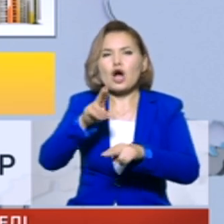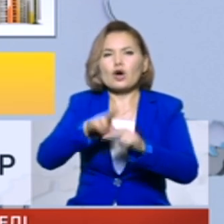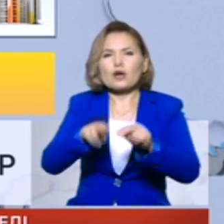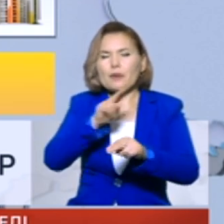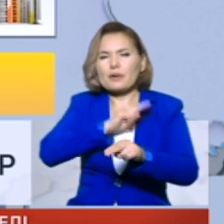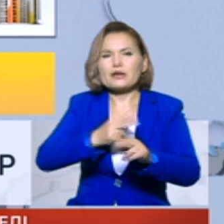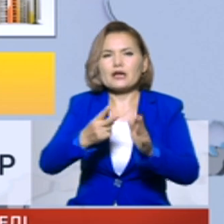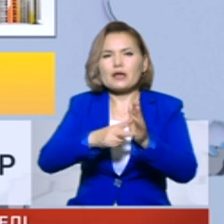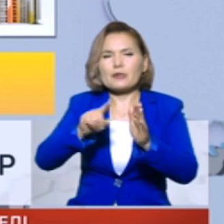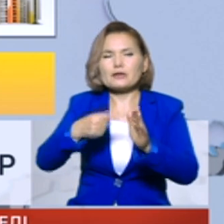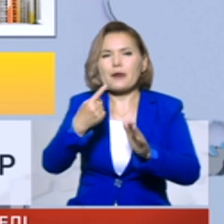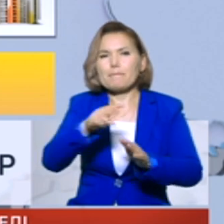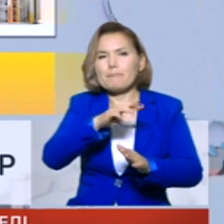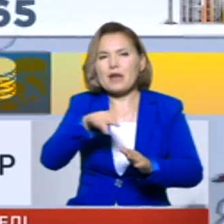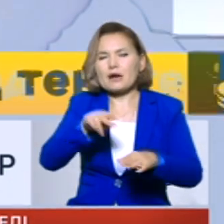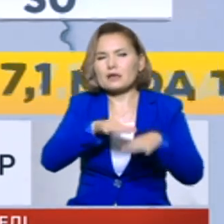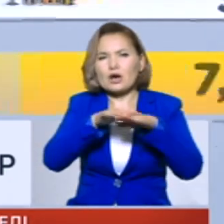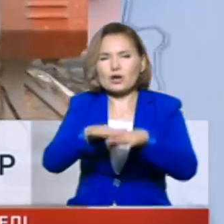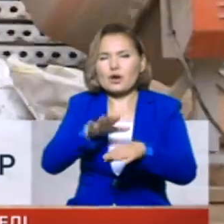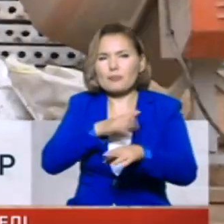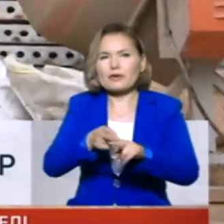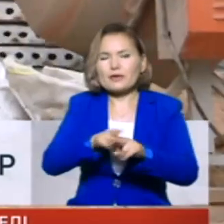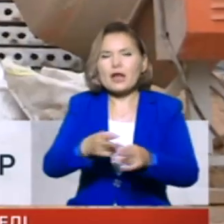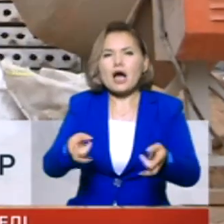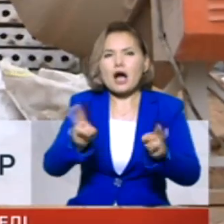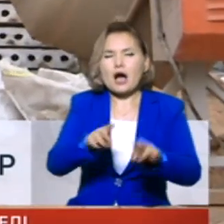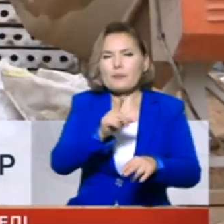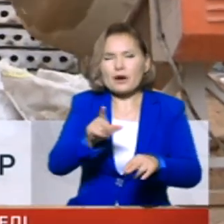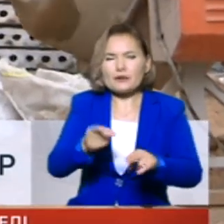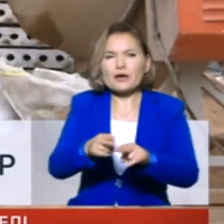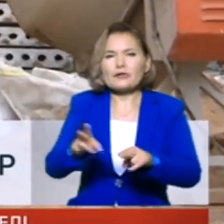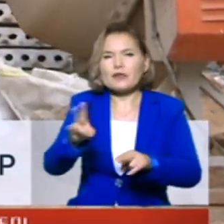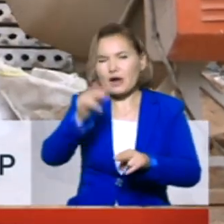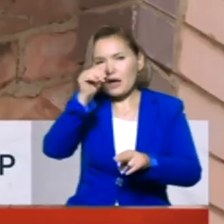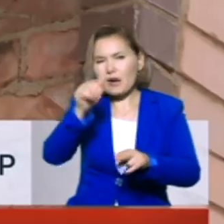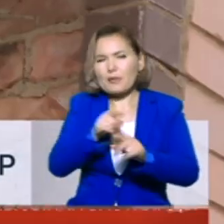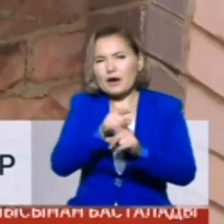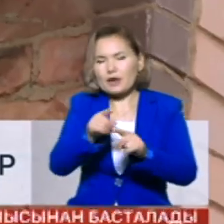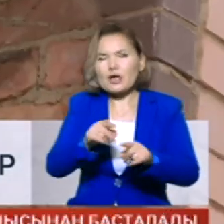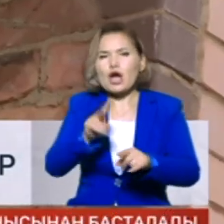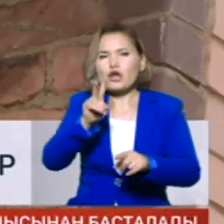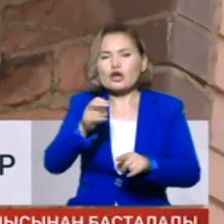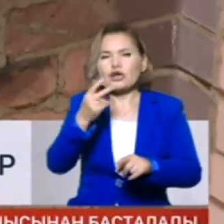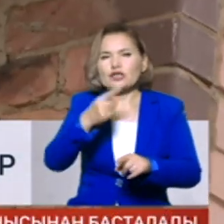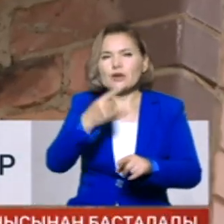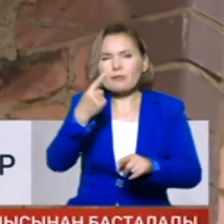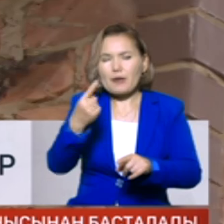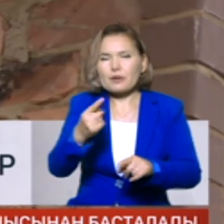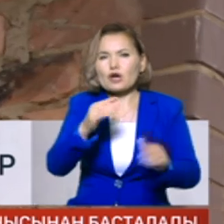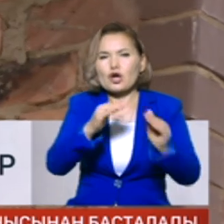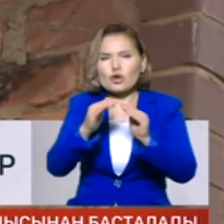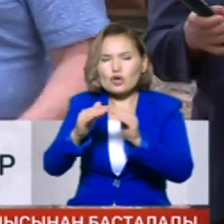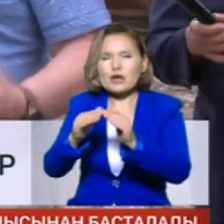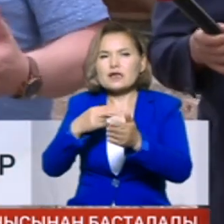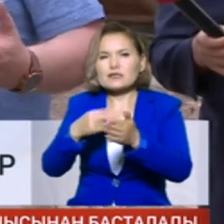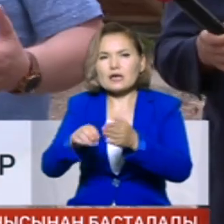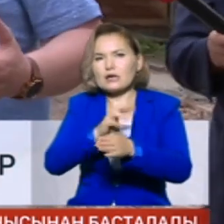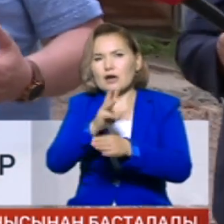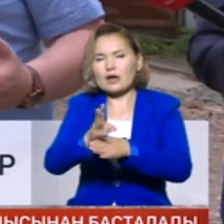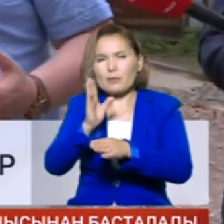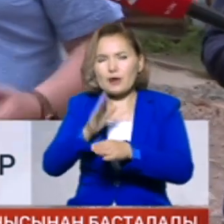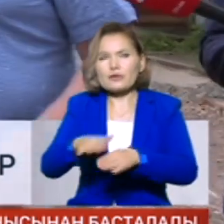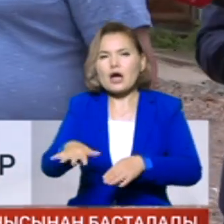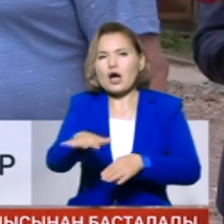жұмыстарына 7,1 миллиард теңге бөлінген. Ал қалған тұрғындар үшін қазанға дейін 221 дайын баспана сатып алынады. Өңірдегі